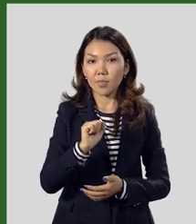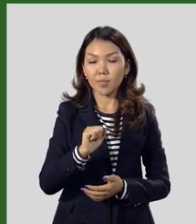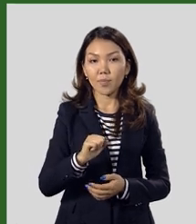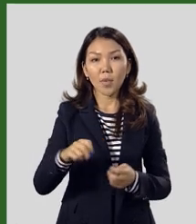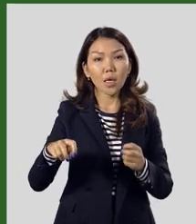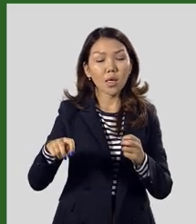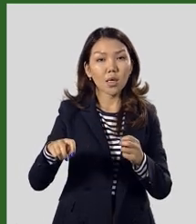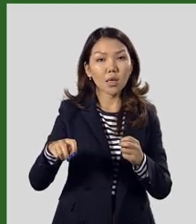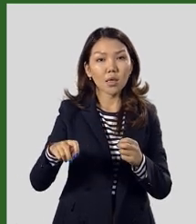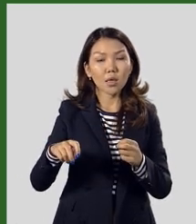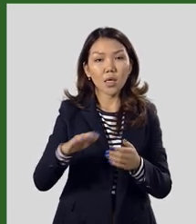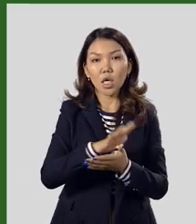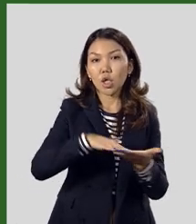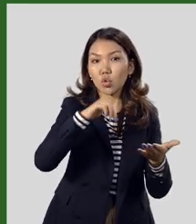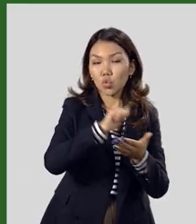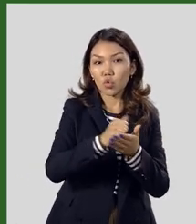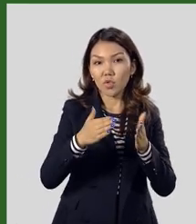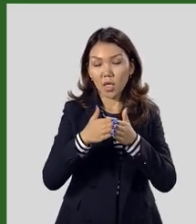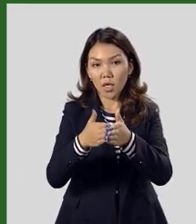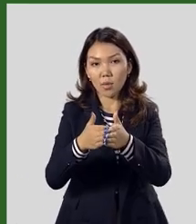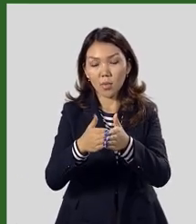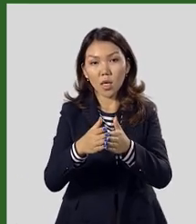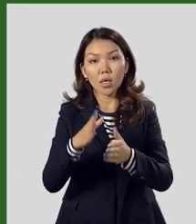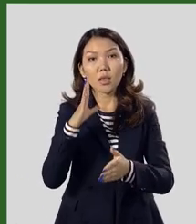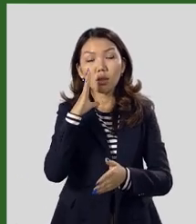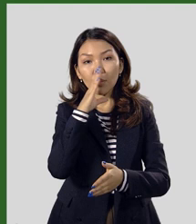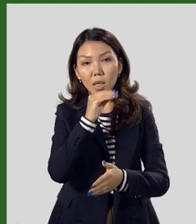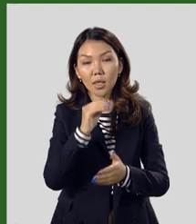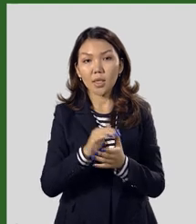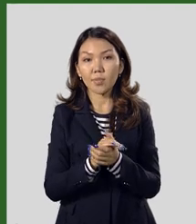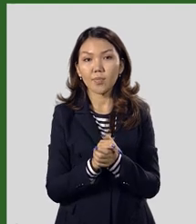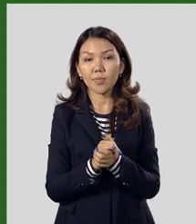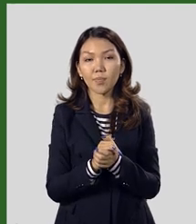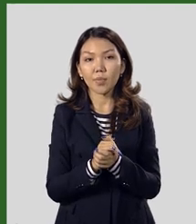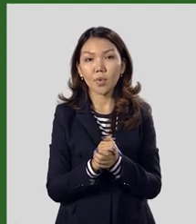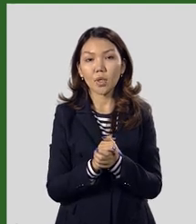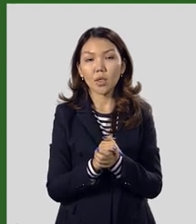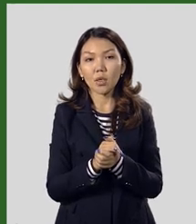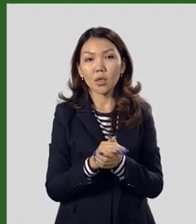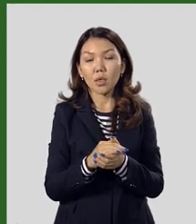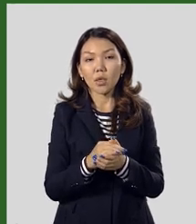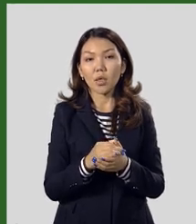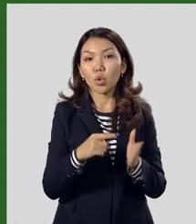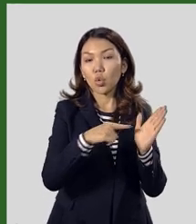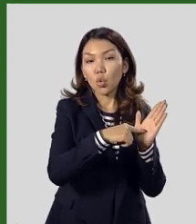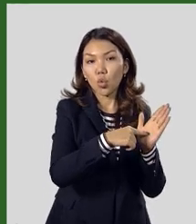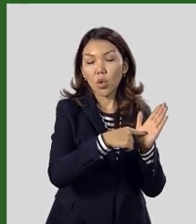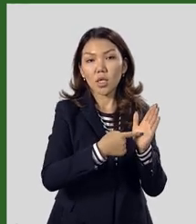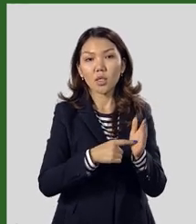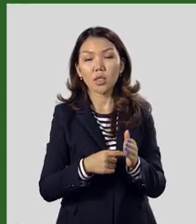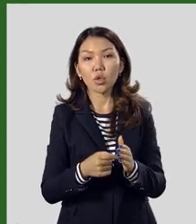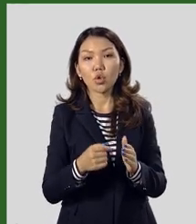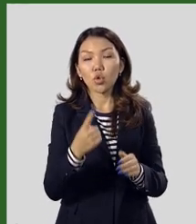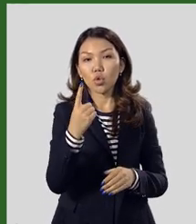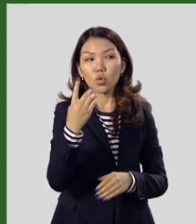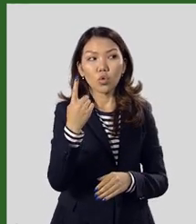Потерпевшие кораблекрушение сумели добраться до острова, координаты которого 42 градуса южной широты